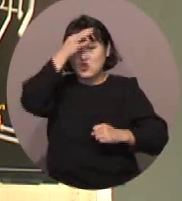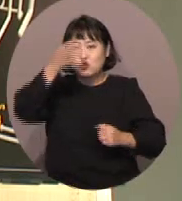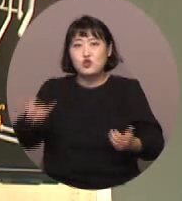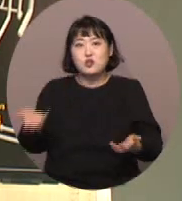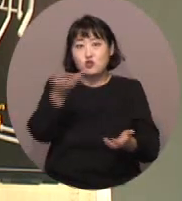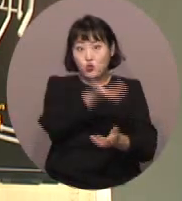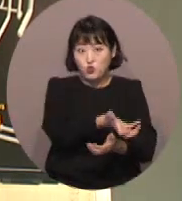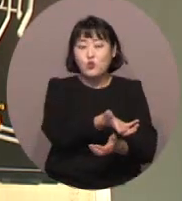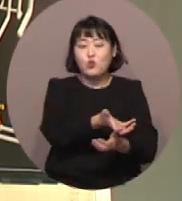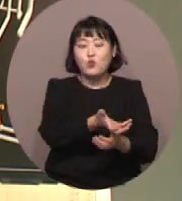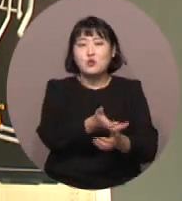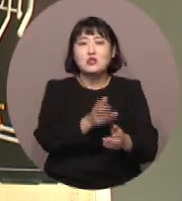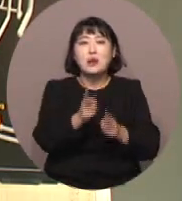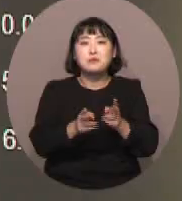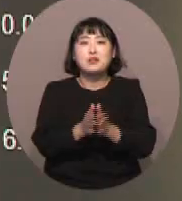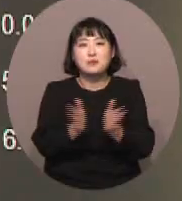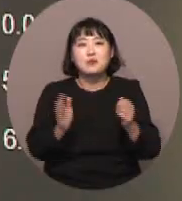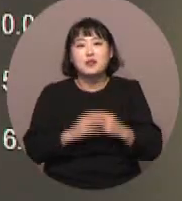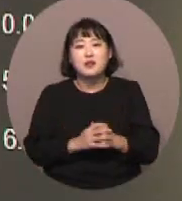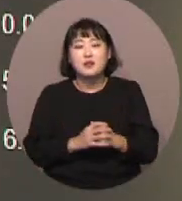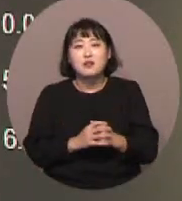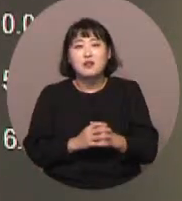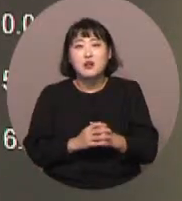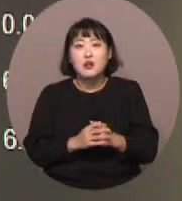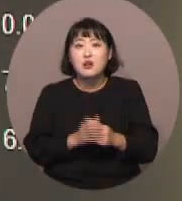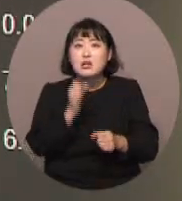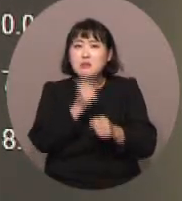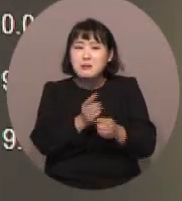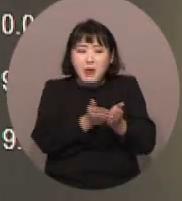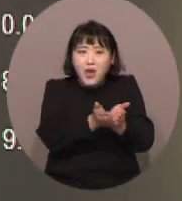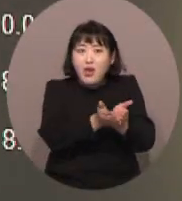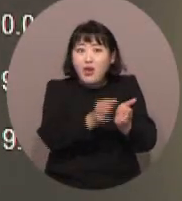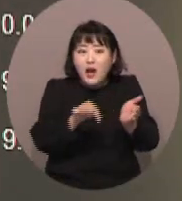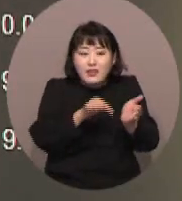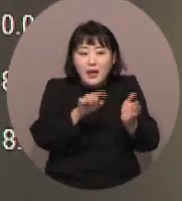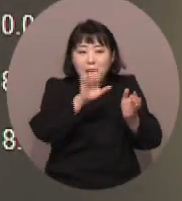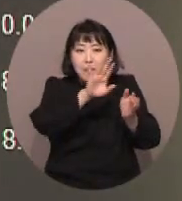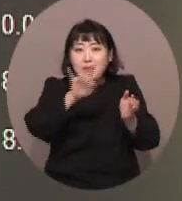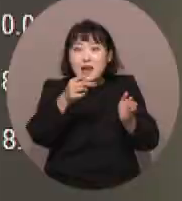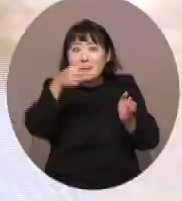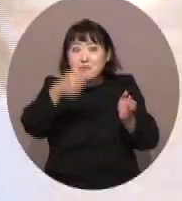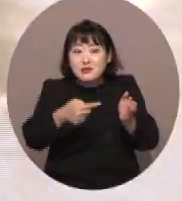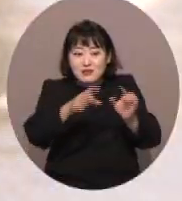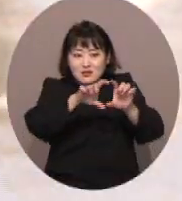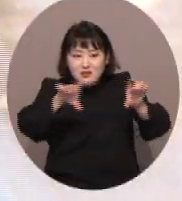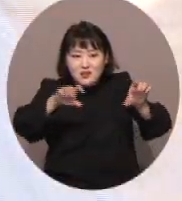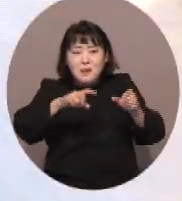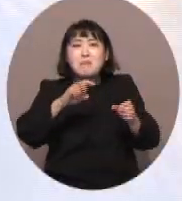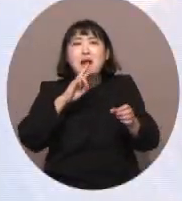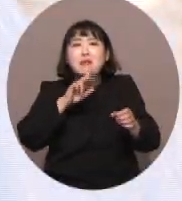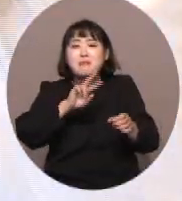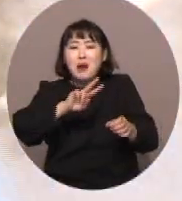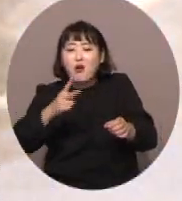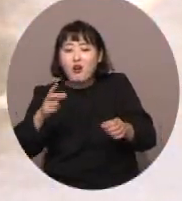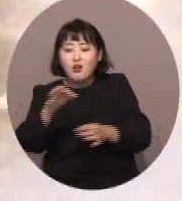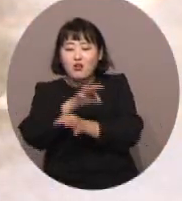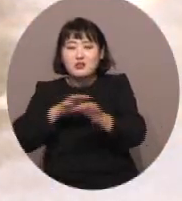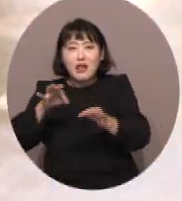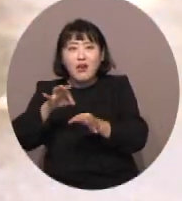예정입니다 특히 함정의 경우 이미 설치된 밸브를 교체해 시스템을 구축할 수 있어 경제성과